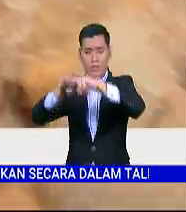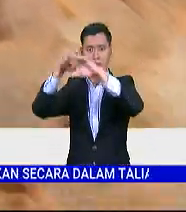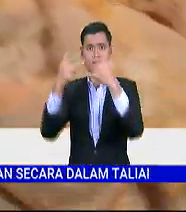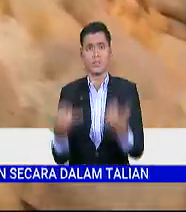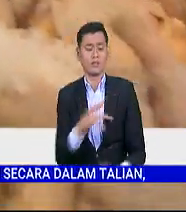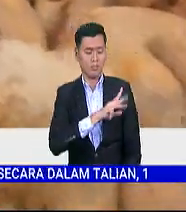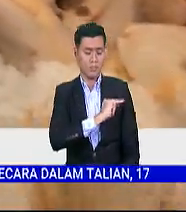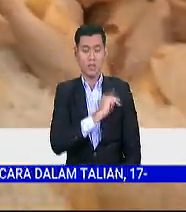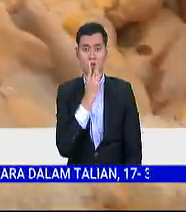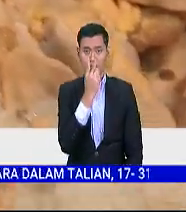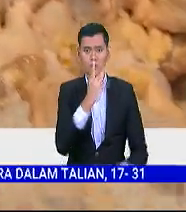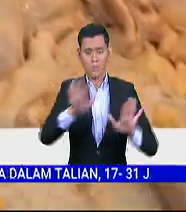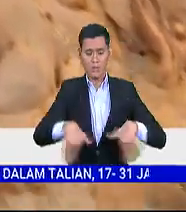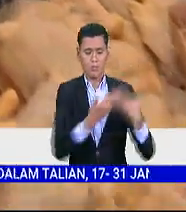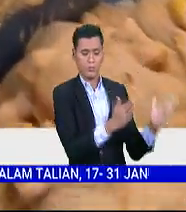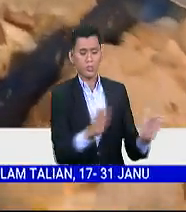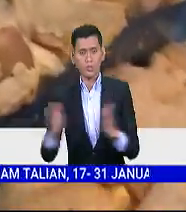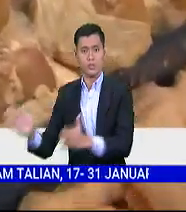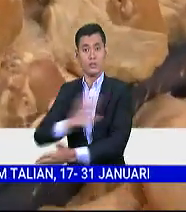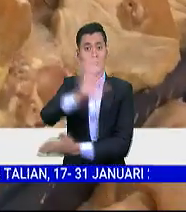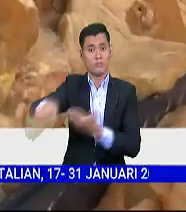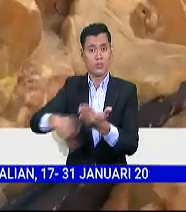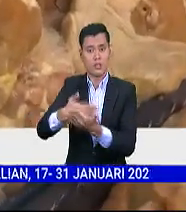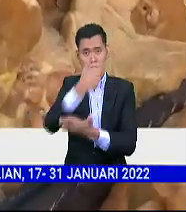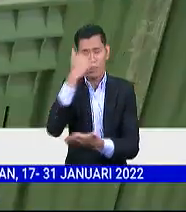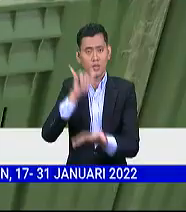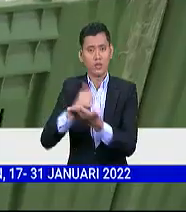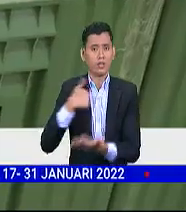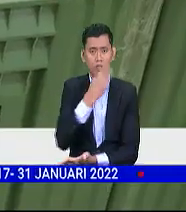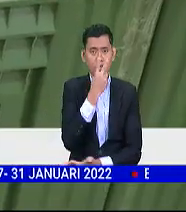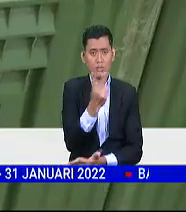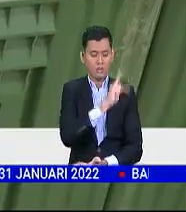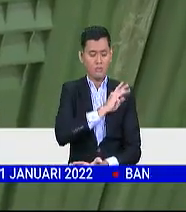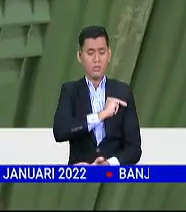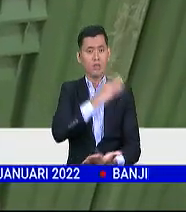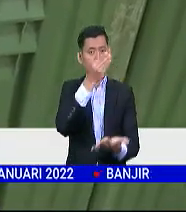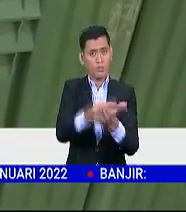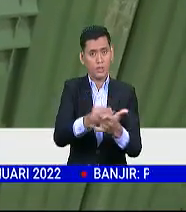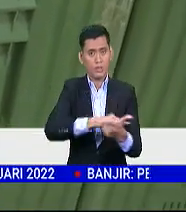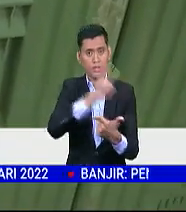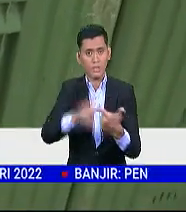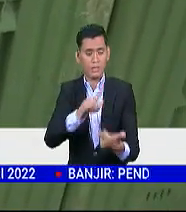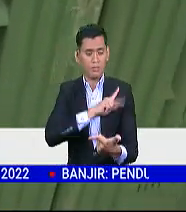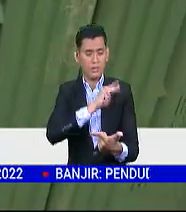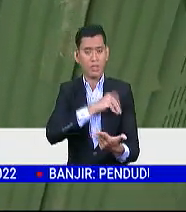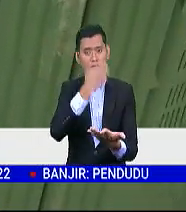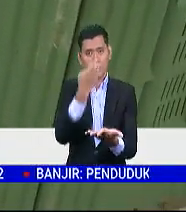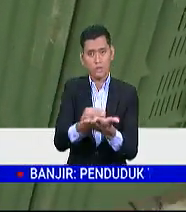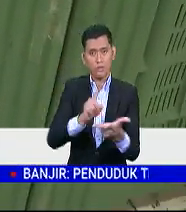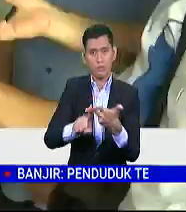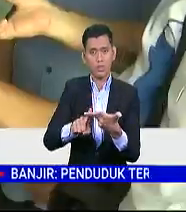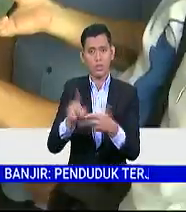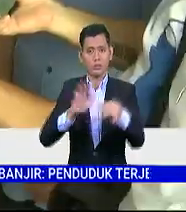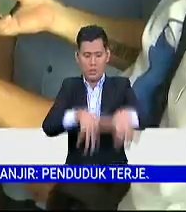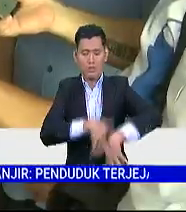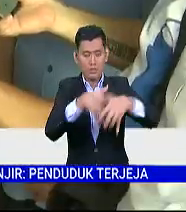melihat kepada strategi-strategi yang lebih menyeluruh. Sebab itu yang terlibat Kementerian Kewangan, Kementerian Ekonomi, Pertanian dan Industri